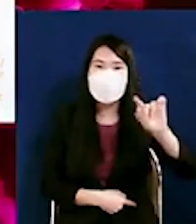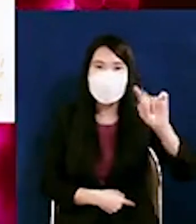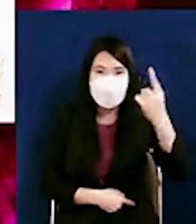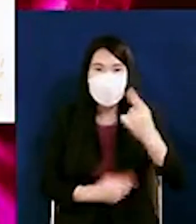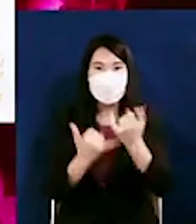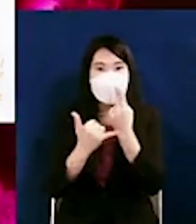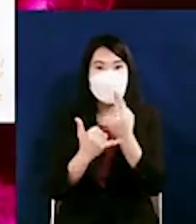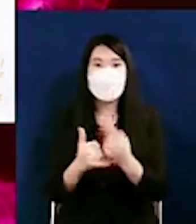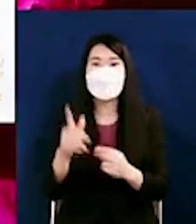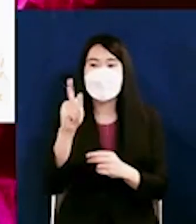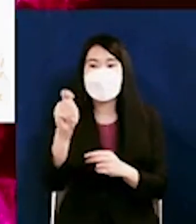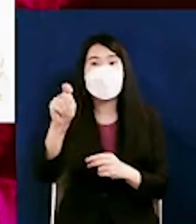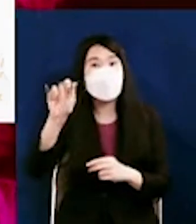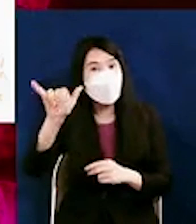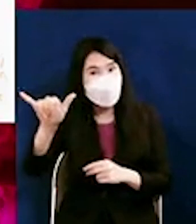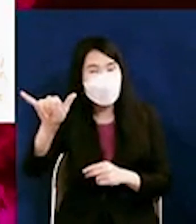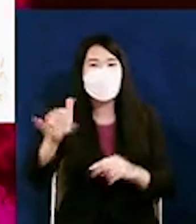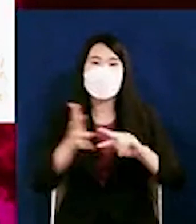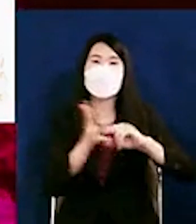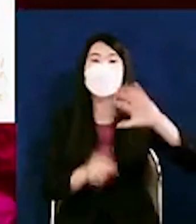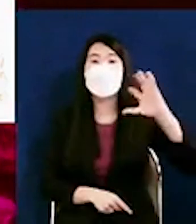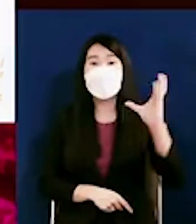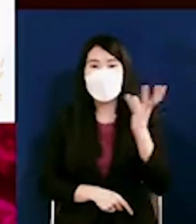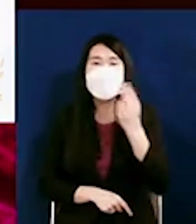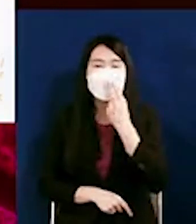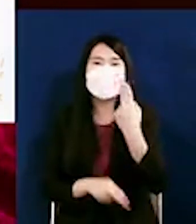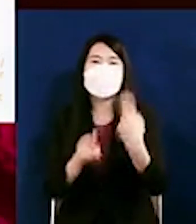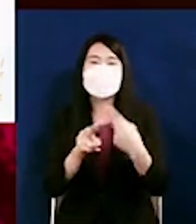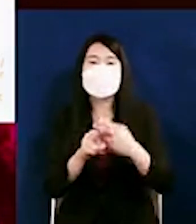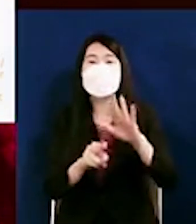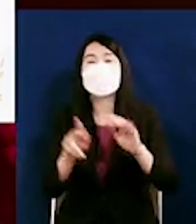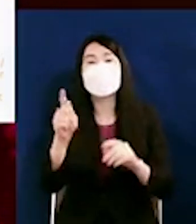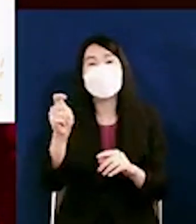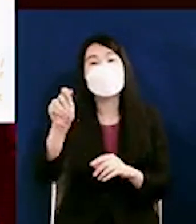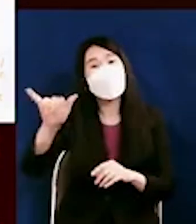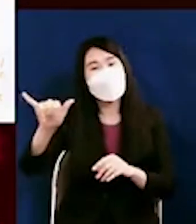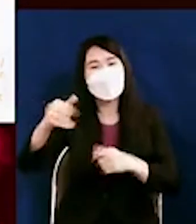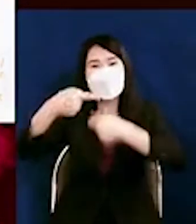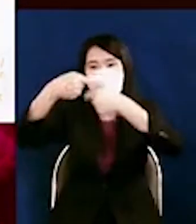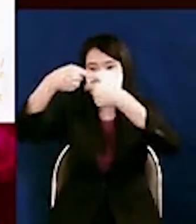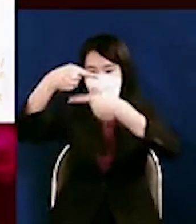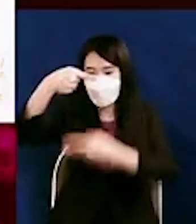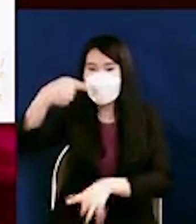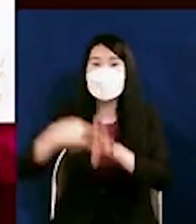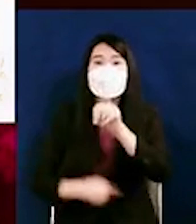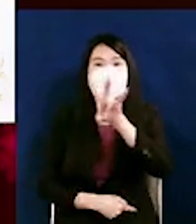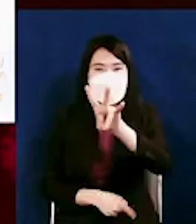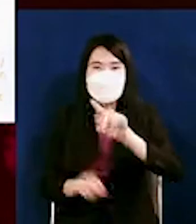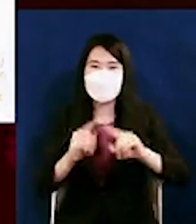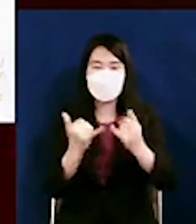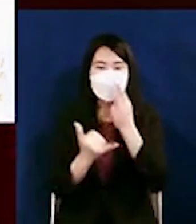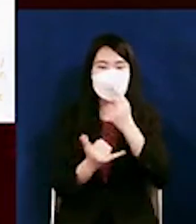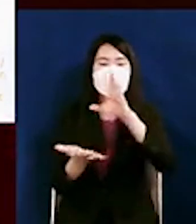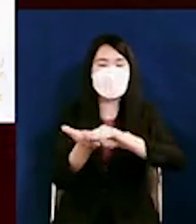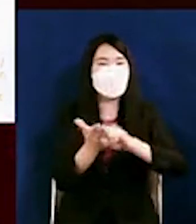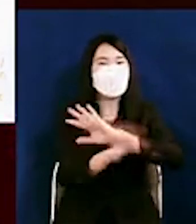ะอันนี้คือระบบที่โลกเขาจัดวิธีเรียกกันอยู่แต่ว่าแน่นอนทุกอันที่เกิดขึ้นจะต้องมีฐ